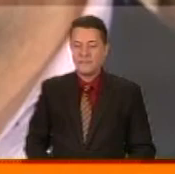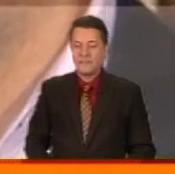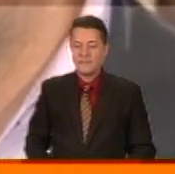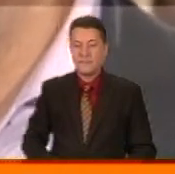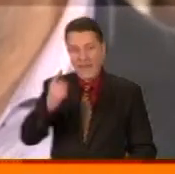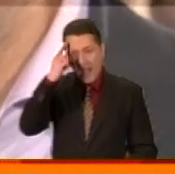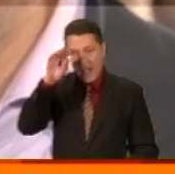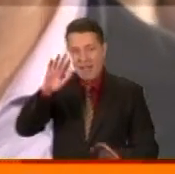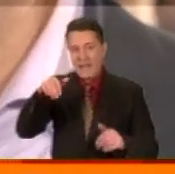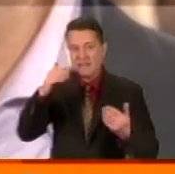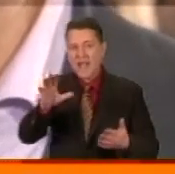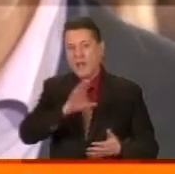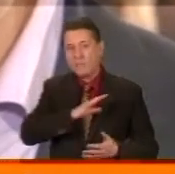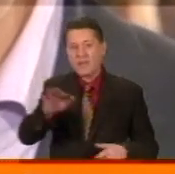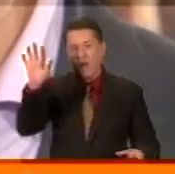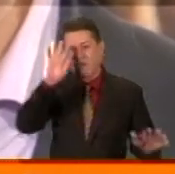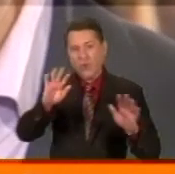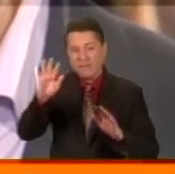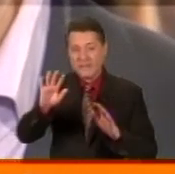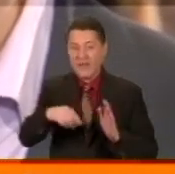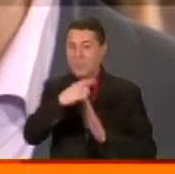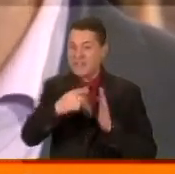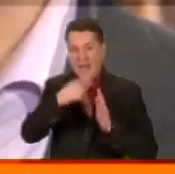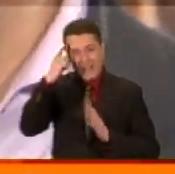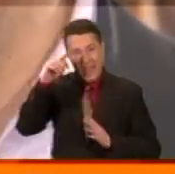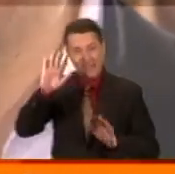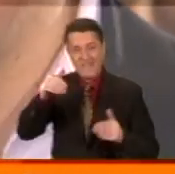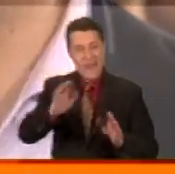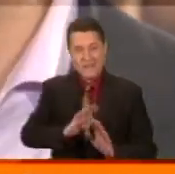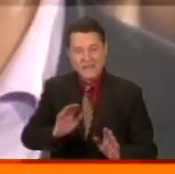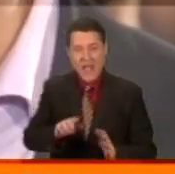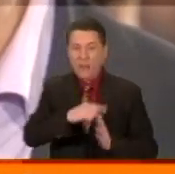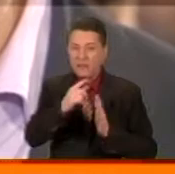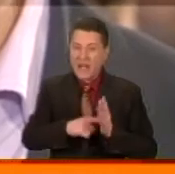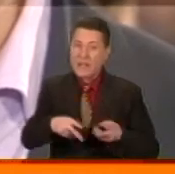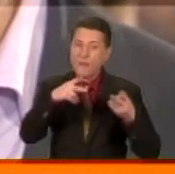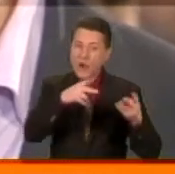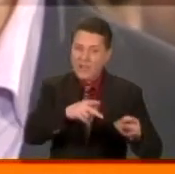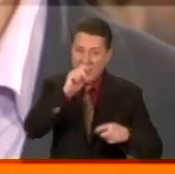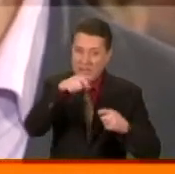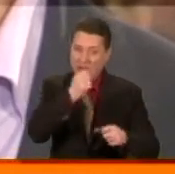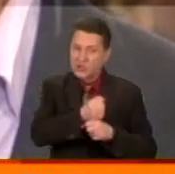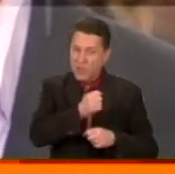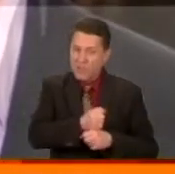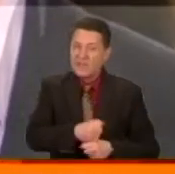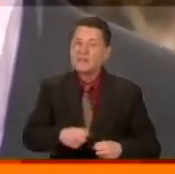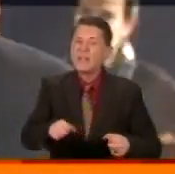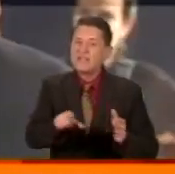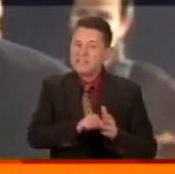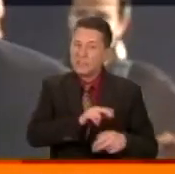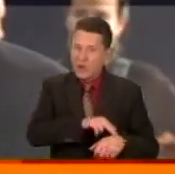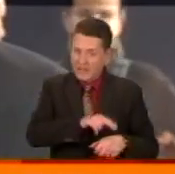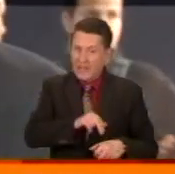Ідея була в повітрі, але ж питання не в ідеї. Питання в тому, щоб поїхати, зробити, справді бути з поліцейськими на